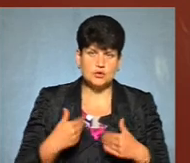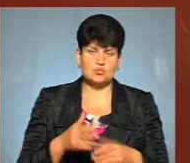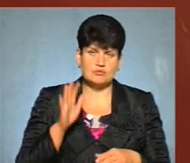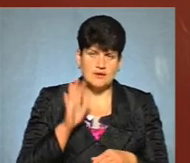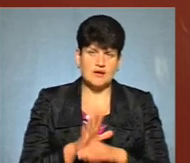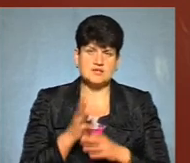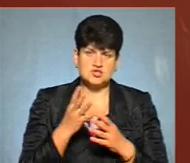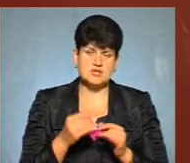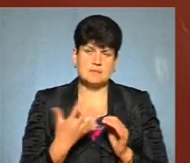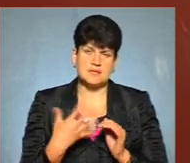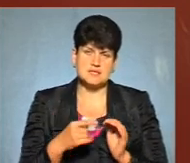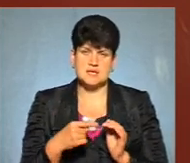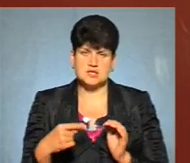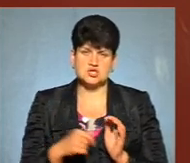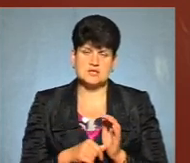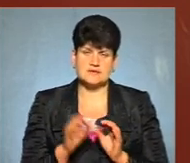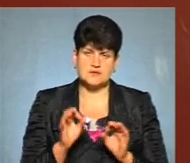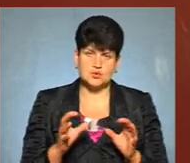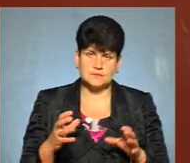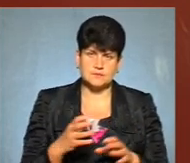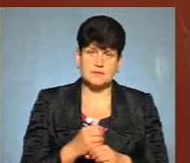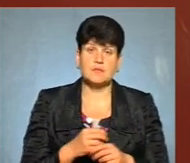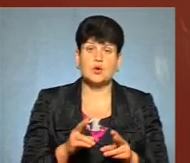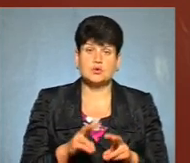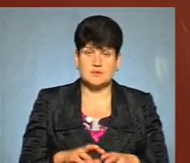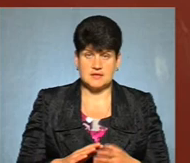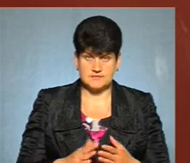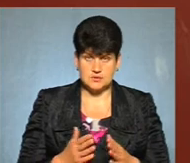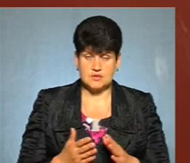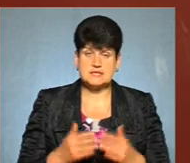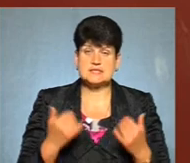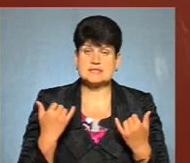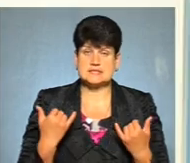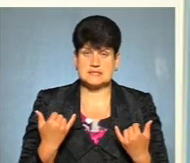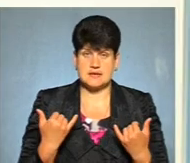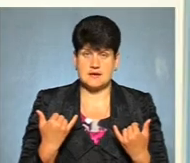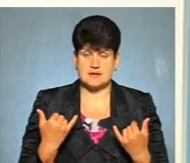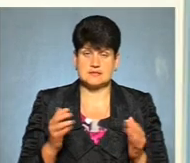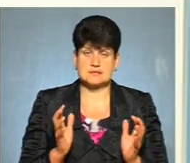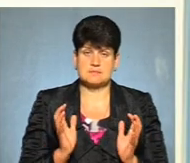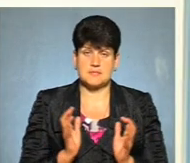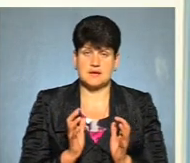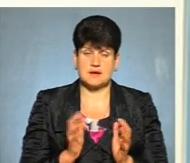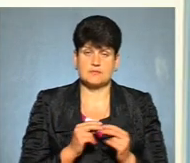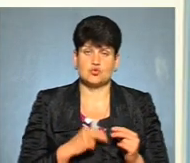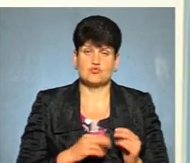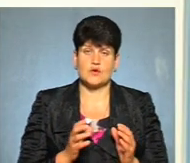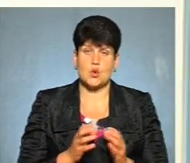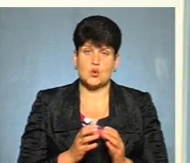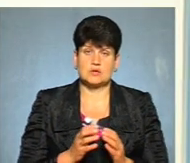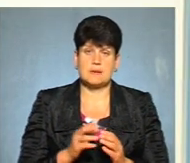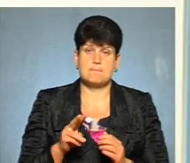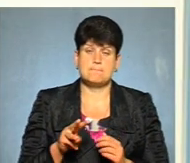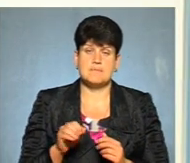на 50-60%. Ми розібралися в ситуації і зараз зберігаємо трудові колективи вже